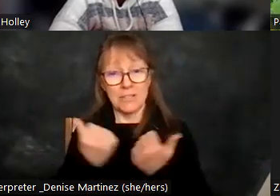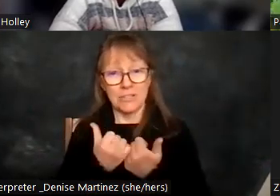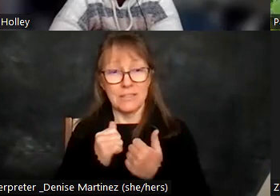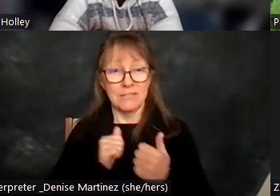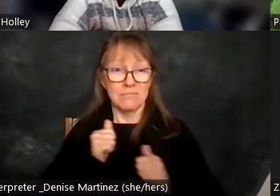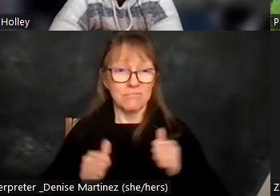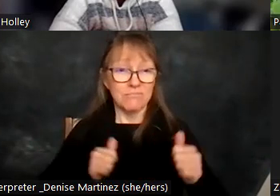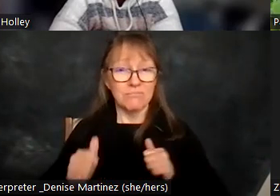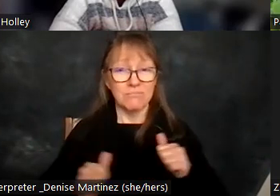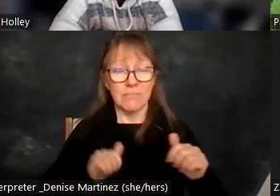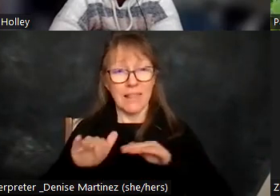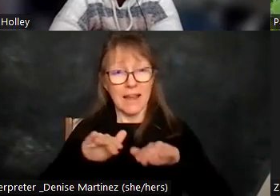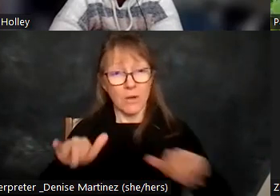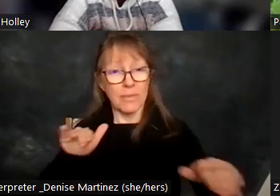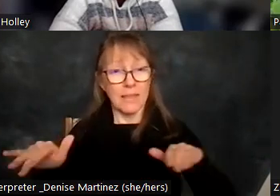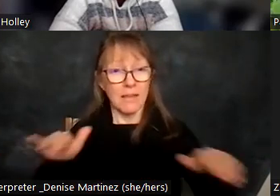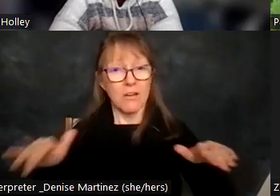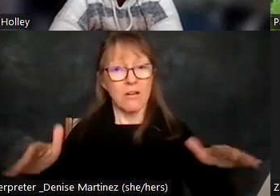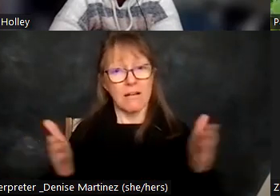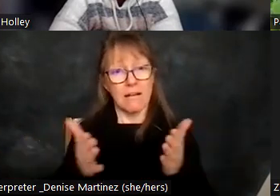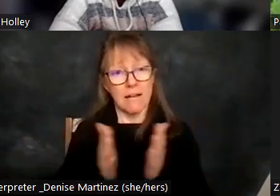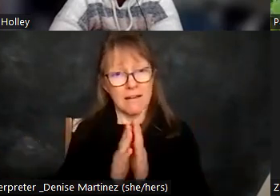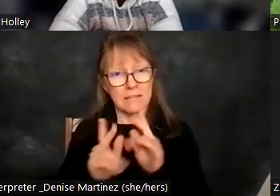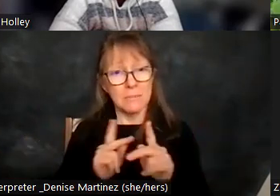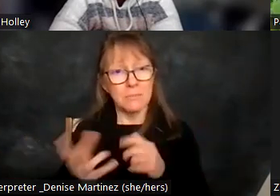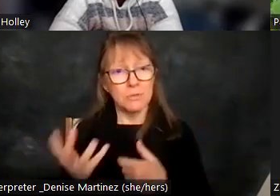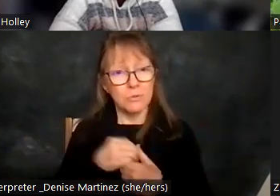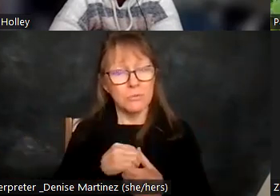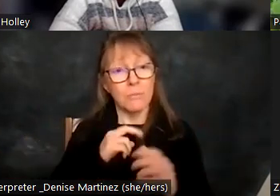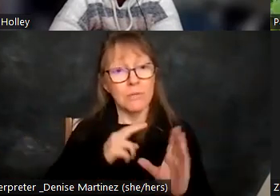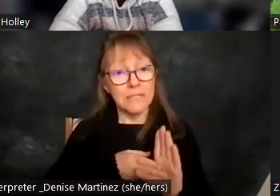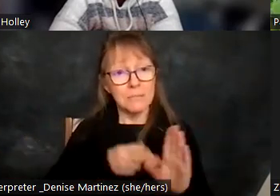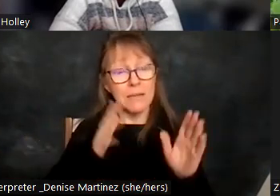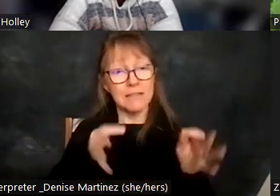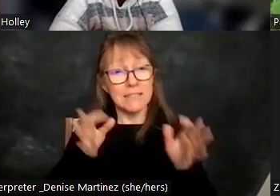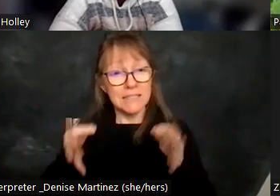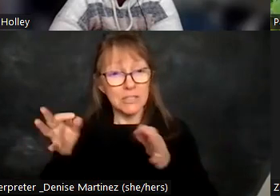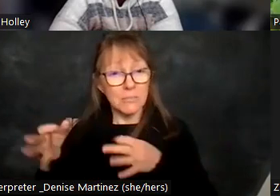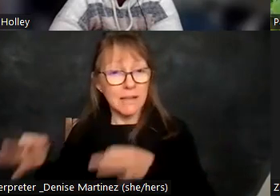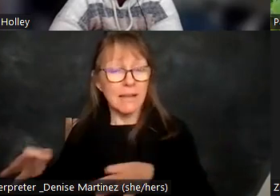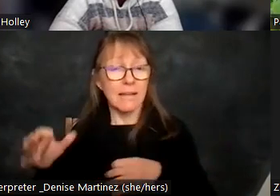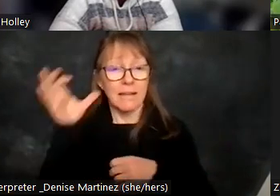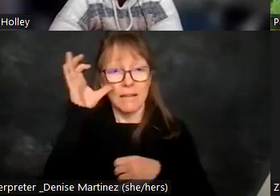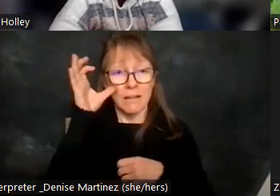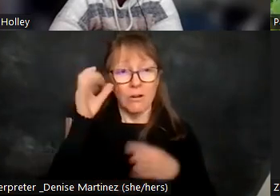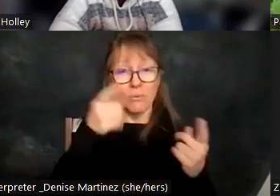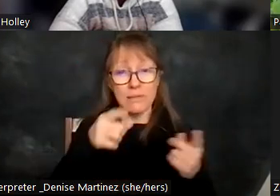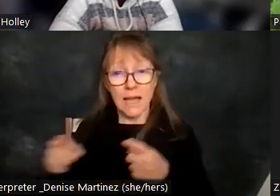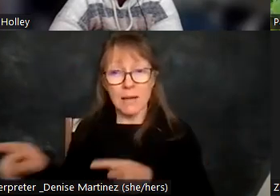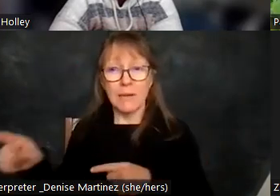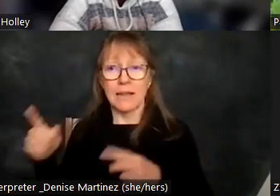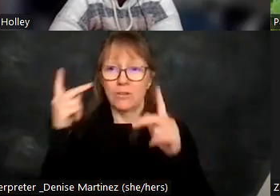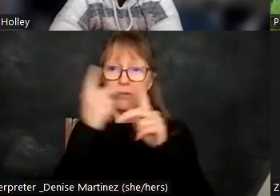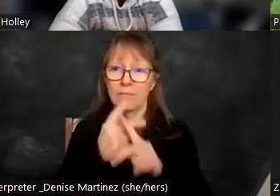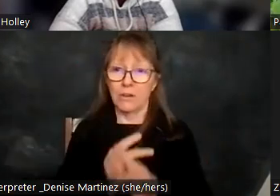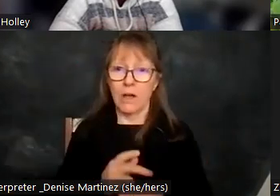know, et have ou bien participate in decision faire making, mon yo hear what's participer happening, demander yo peut participer dans la décision qui apprend yo figure out how to